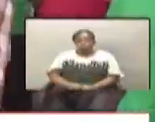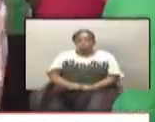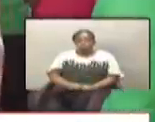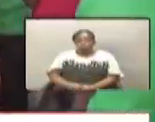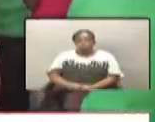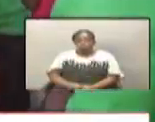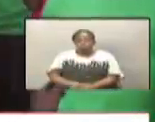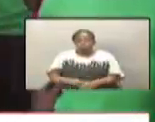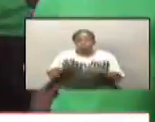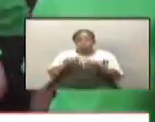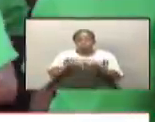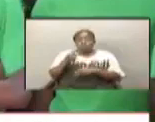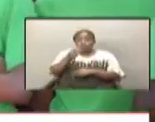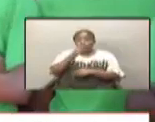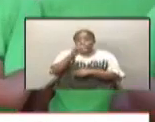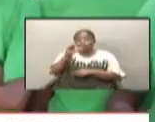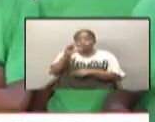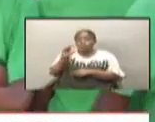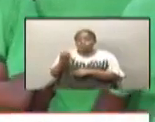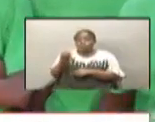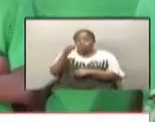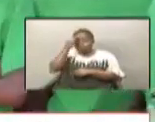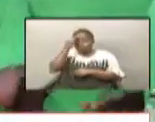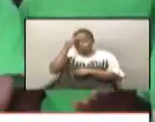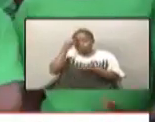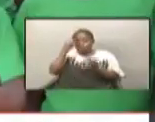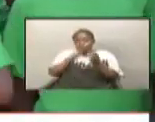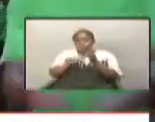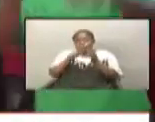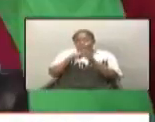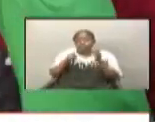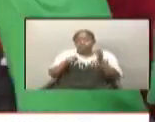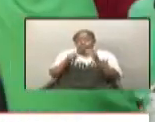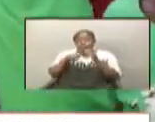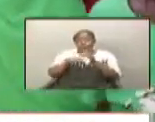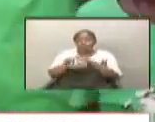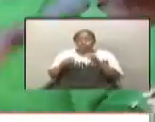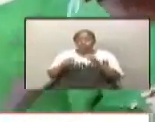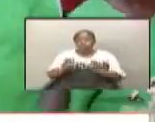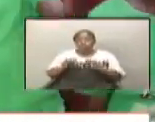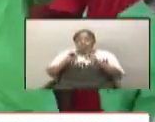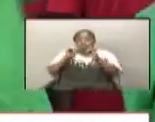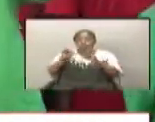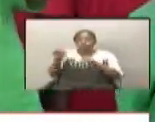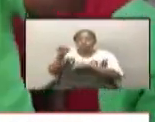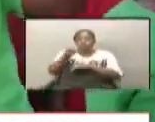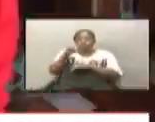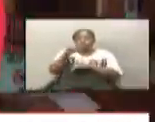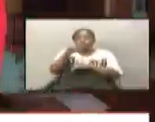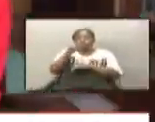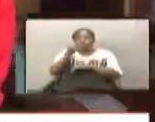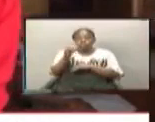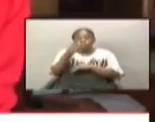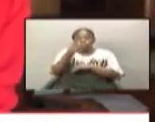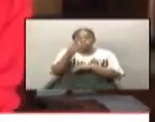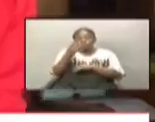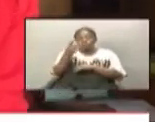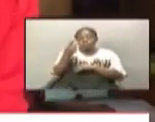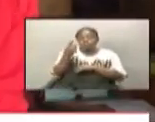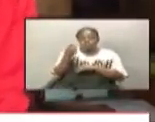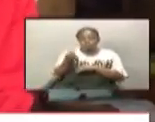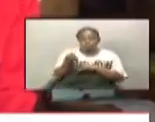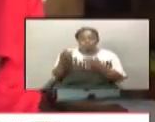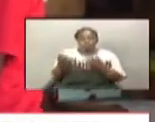Baru baru sahaja cikumi kita, nampak fanya boleh masuk bolam. Oh, bolehlah mati dikira gawat gurum. Ia sesiapa fanya boleh kupinga muka agam. Direktor esok mesti